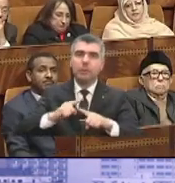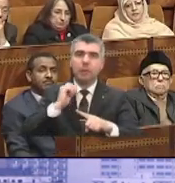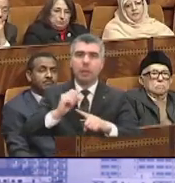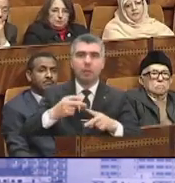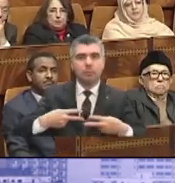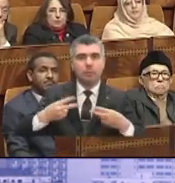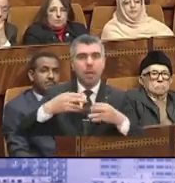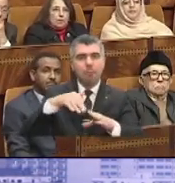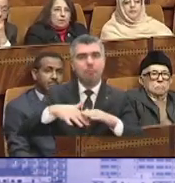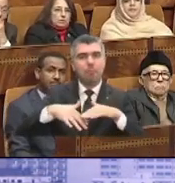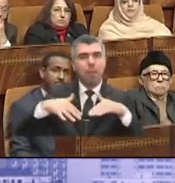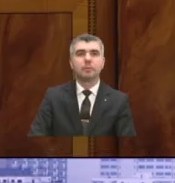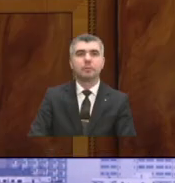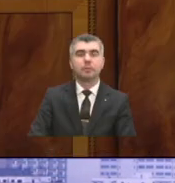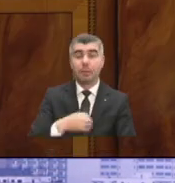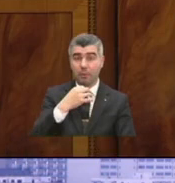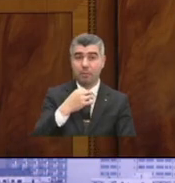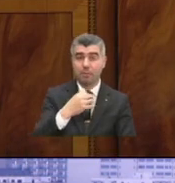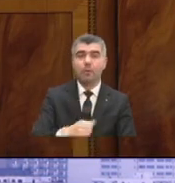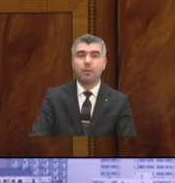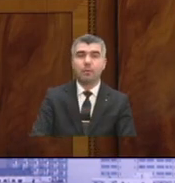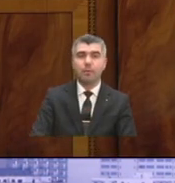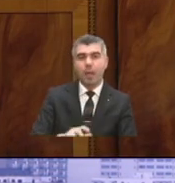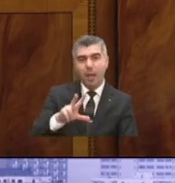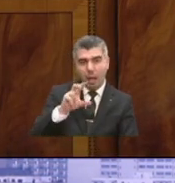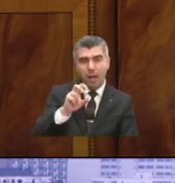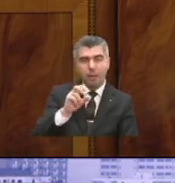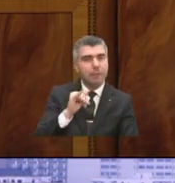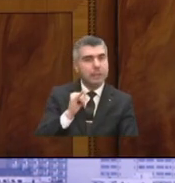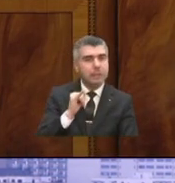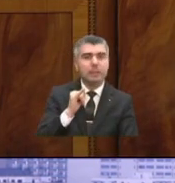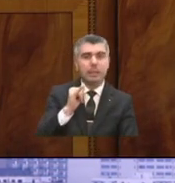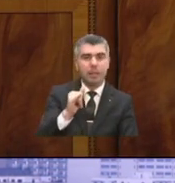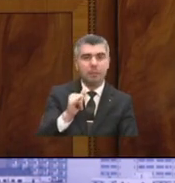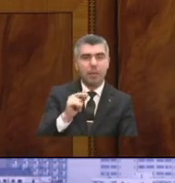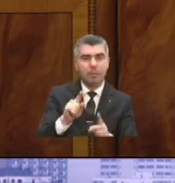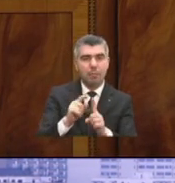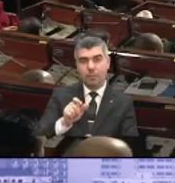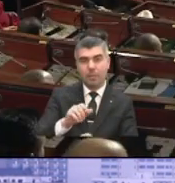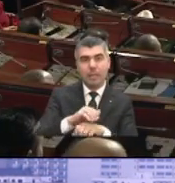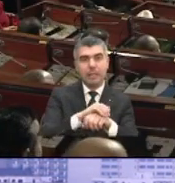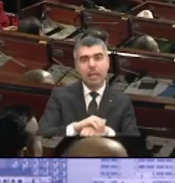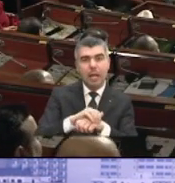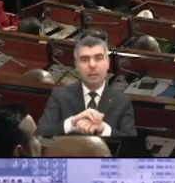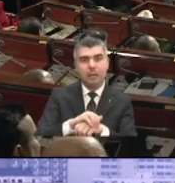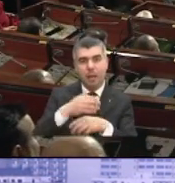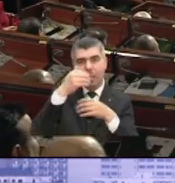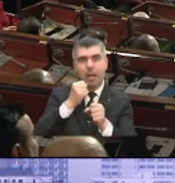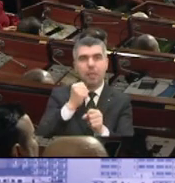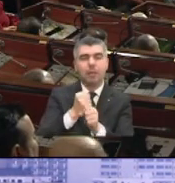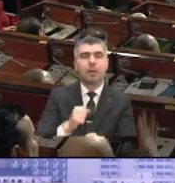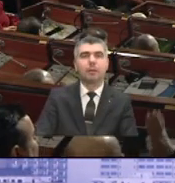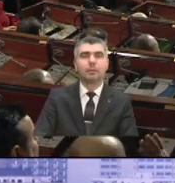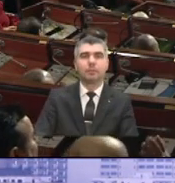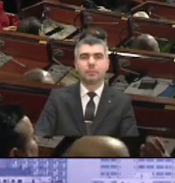مثلا الحكومه كما تعلمون قامت بسحب ايدعم عدد مهم من مشاريع القوانين على